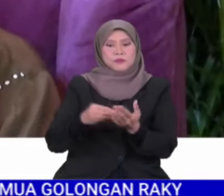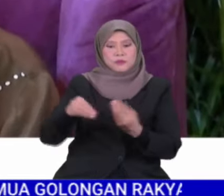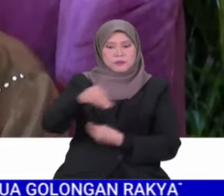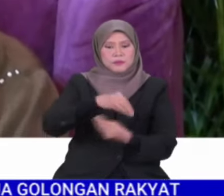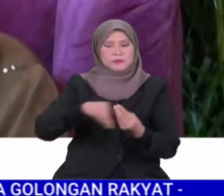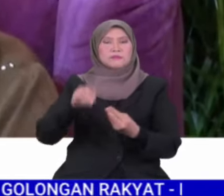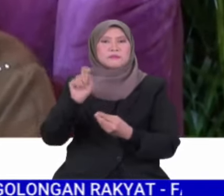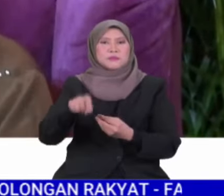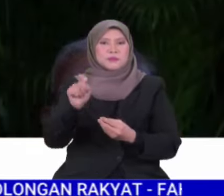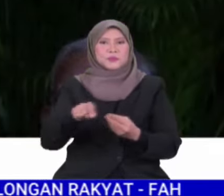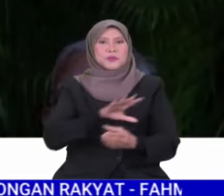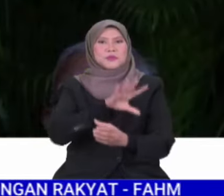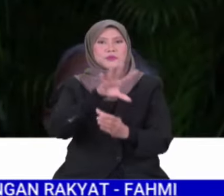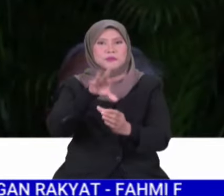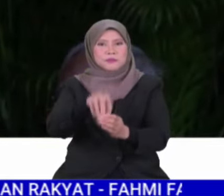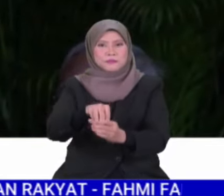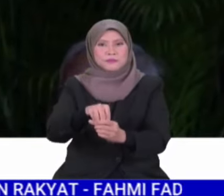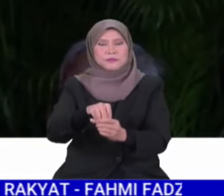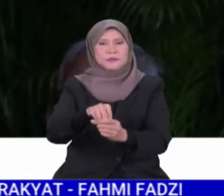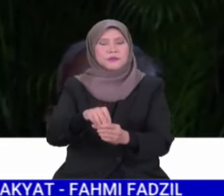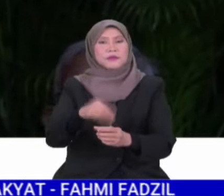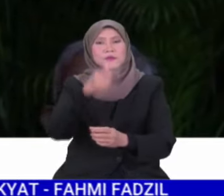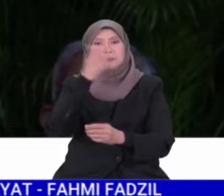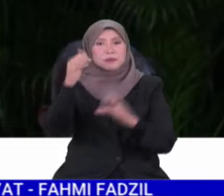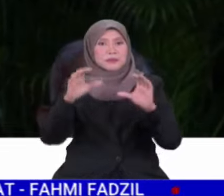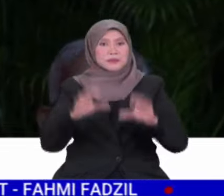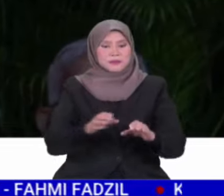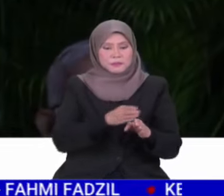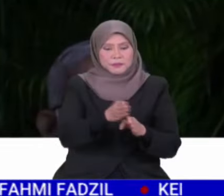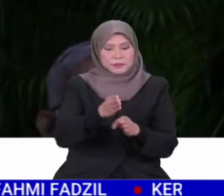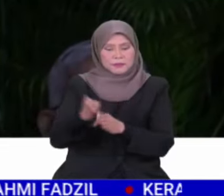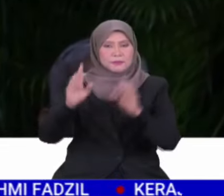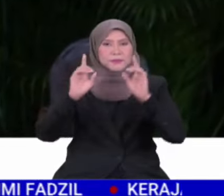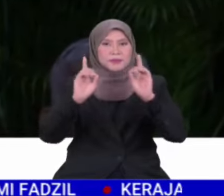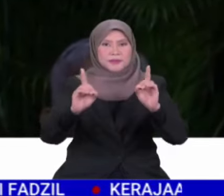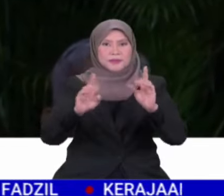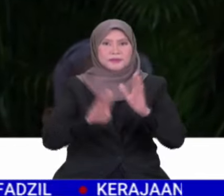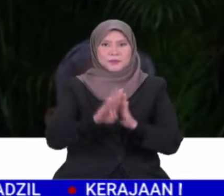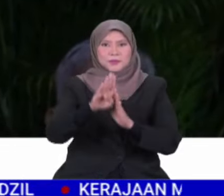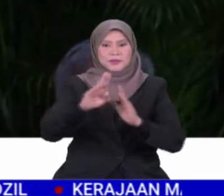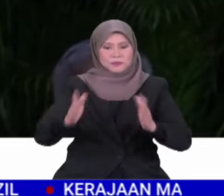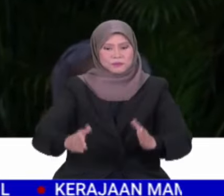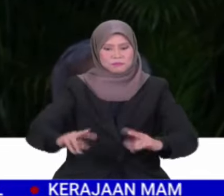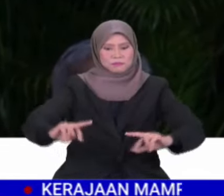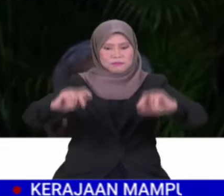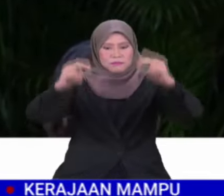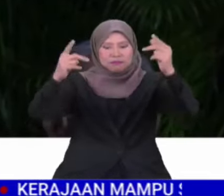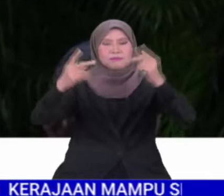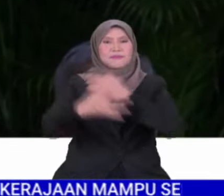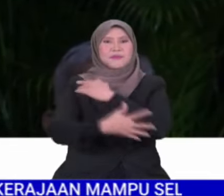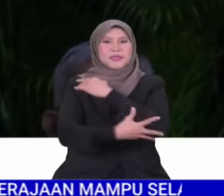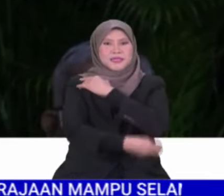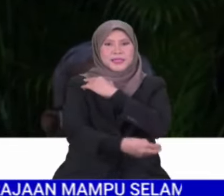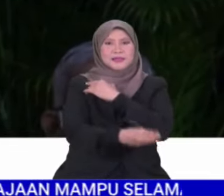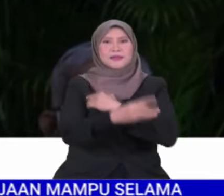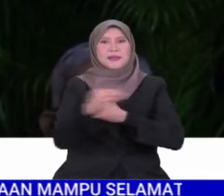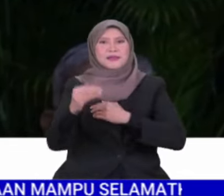perlu benar-benar inklusif. Ini kerana pendekatan dalam bidang pendidikan dan pembangunan modal insan kepada kemiskinan